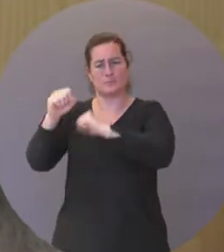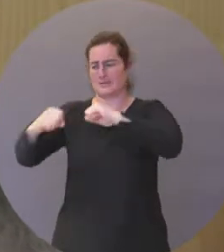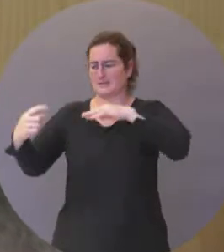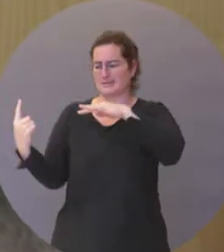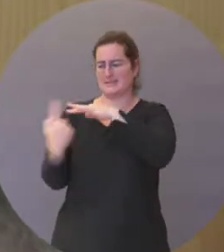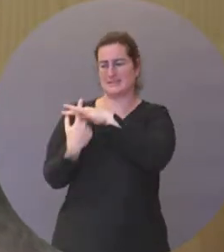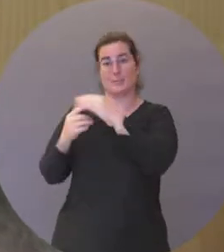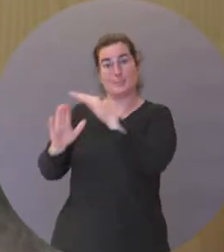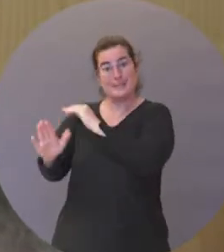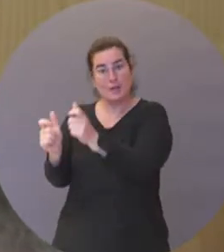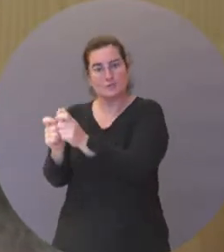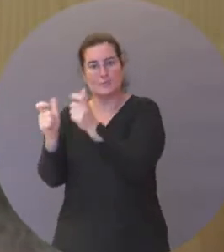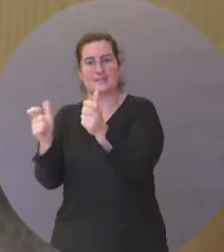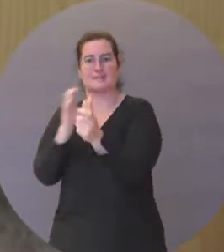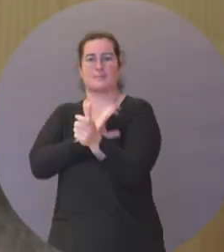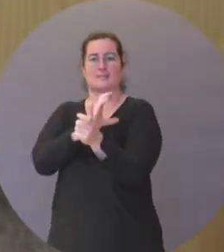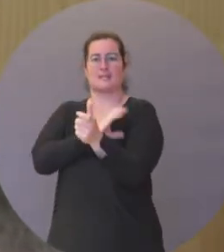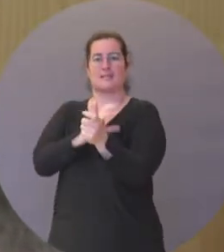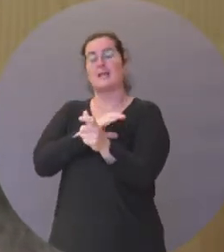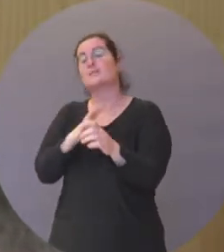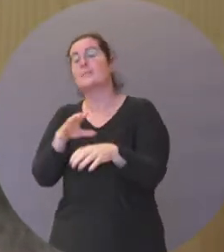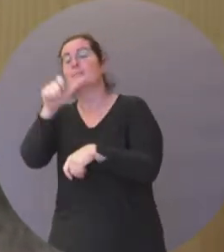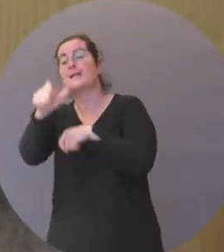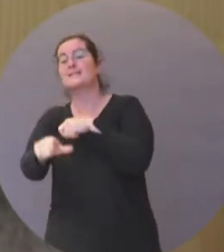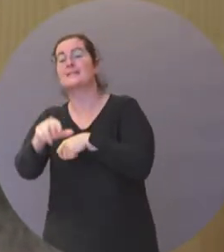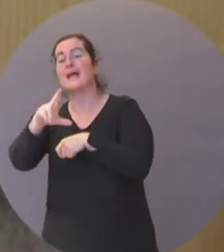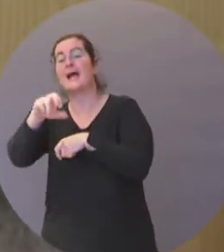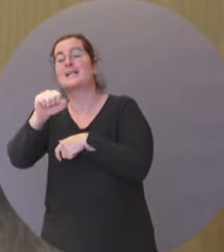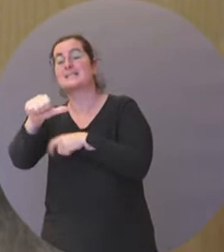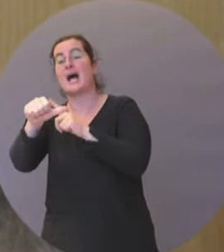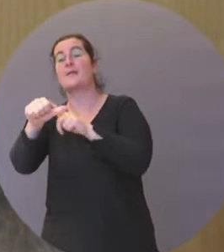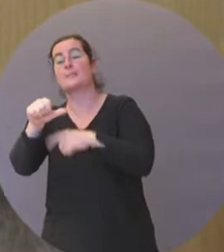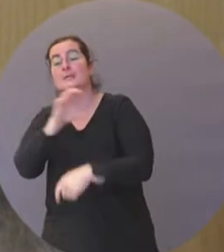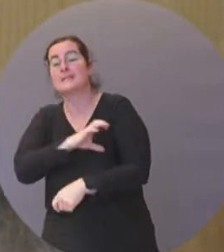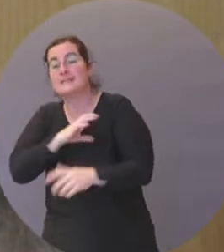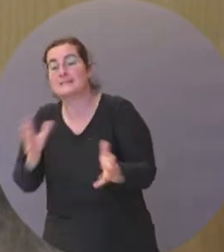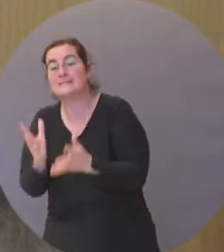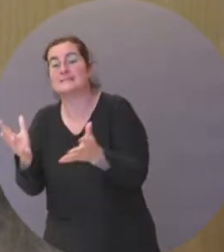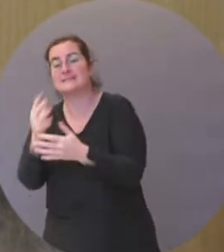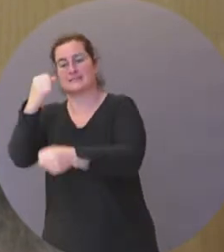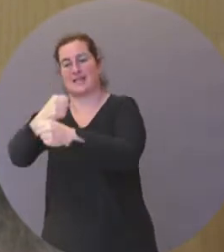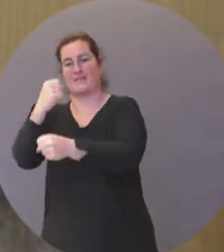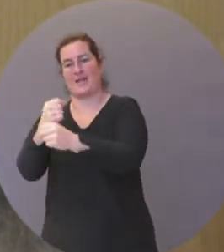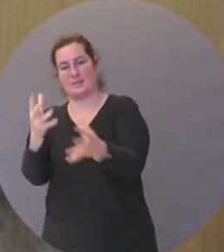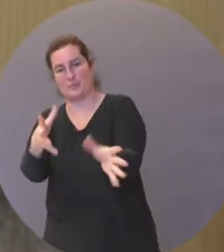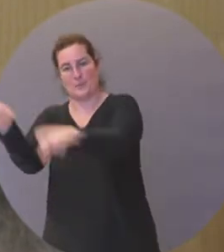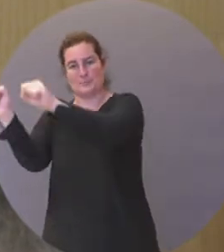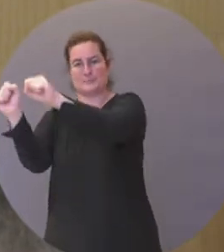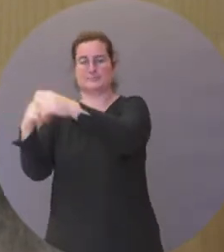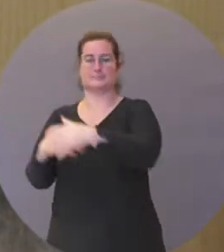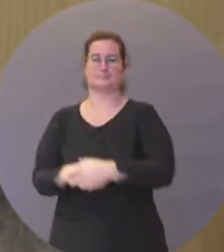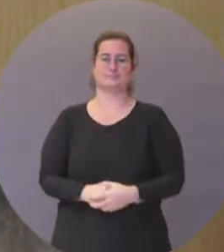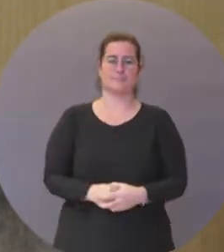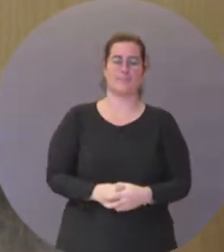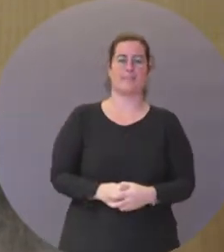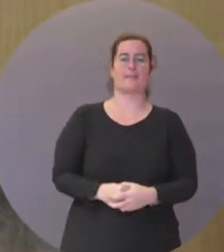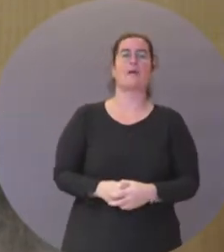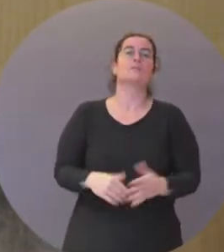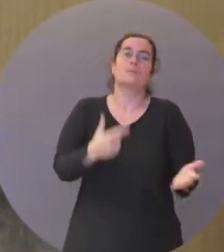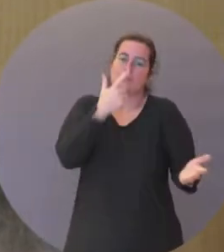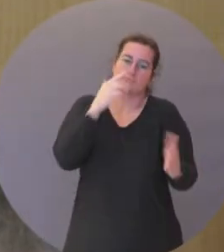l'accompagnement des bénéficiaires du RSA vous l'aurez compris mes chers collègues il y a énormément à dire sur ce sujet qui est au cœur de nos